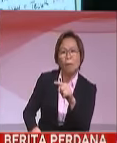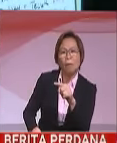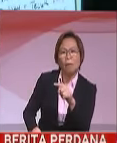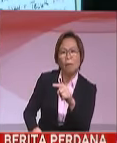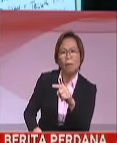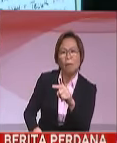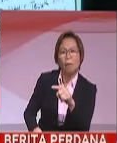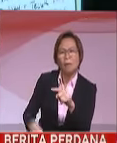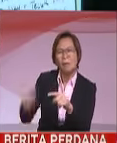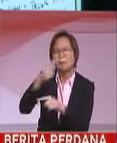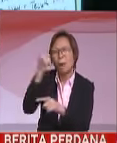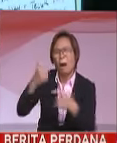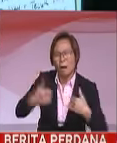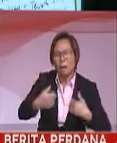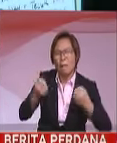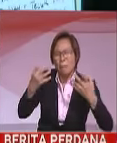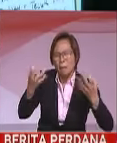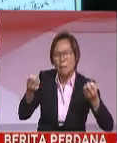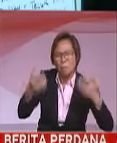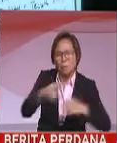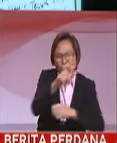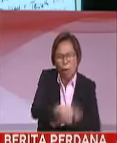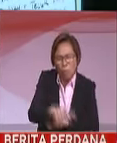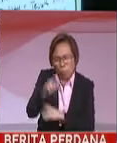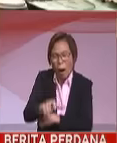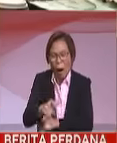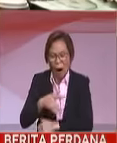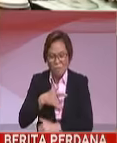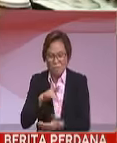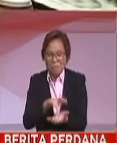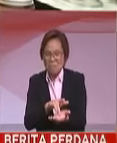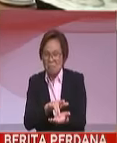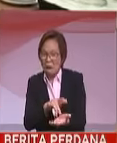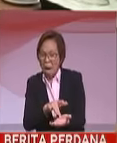takkan. Pasal ada banyak pihak yang ada kepentingan sendiri.